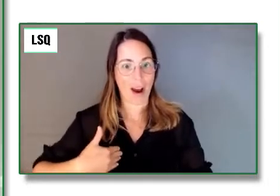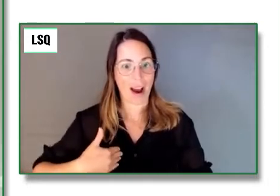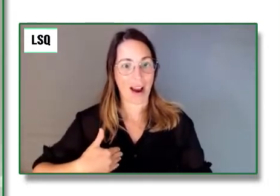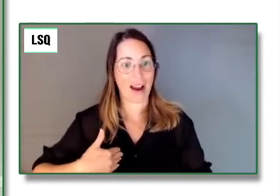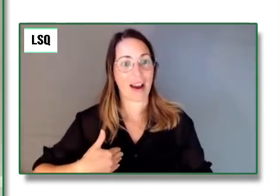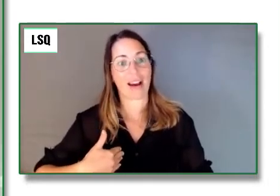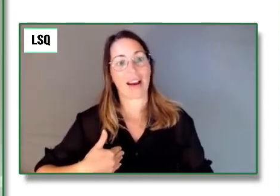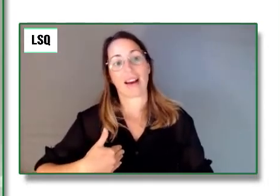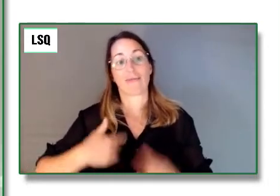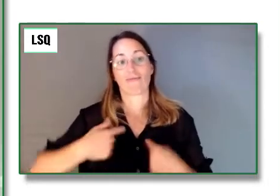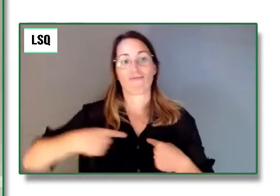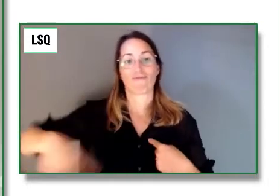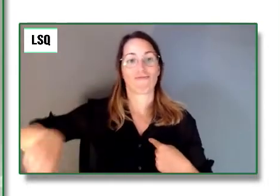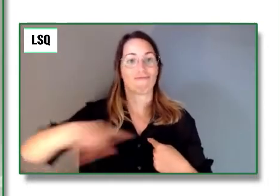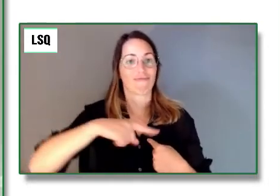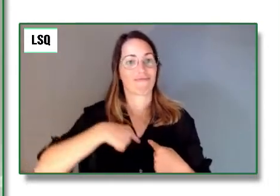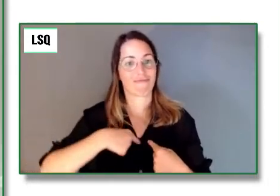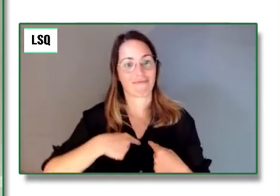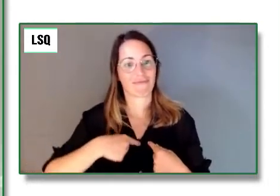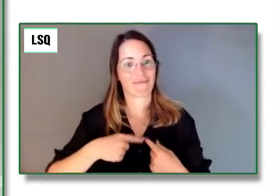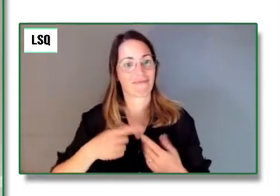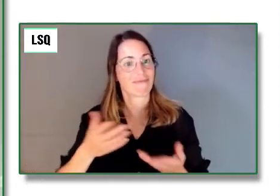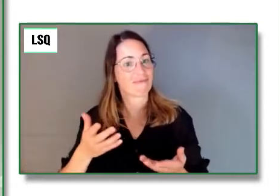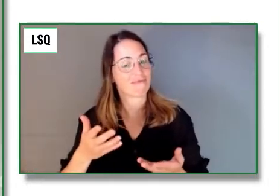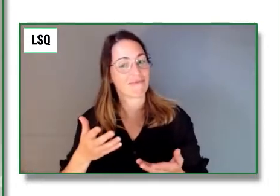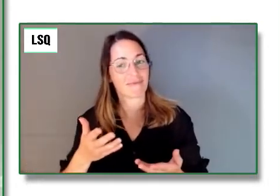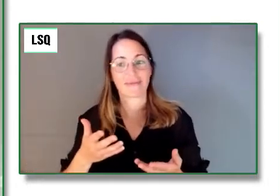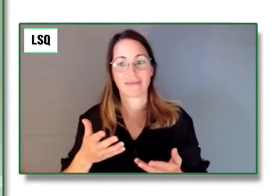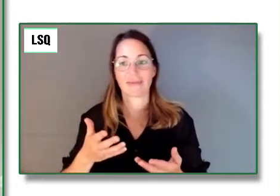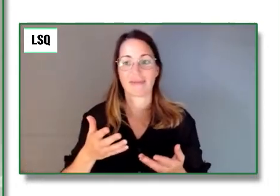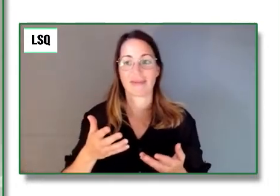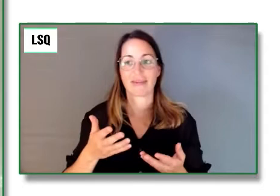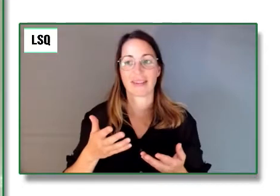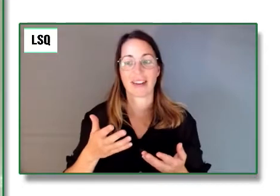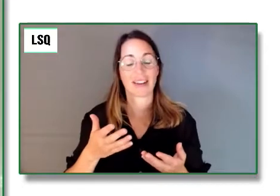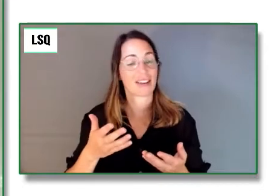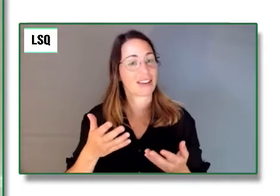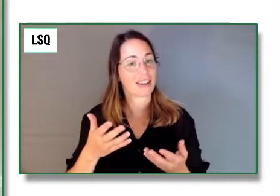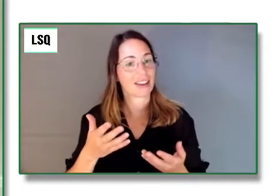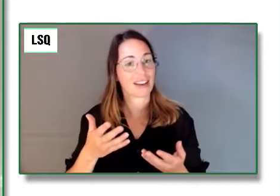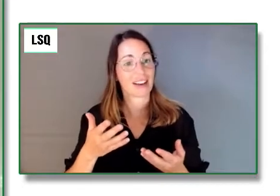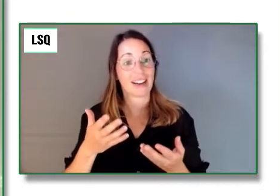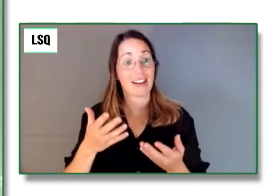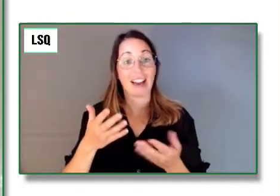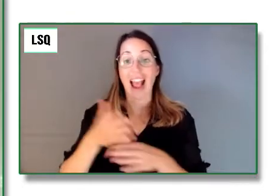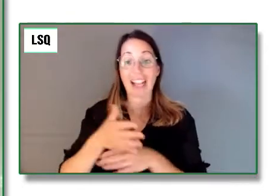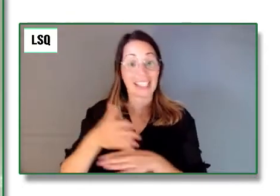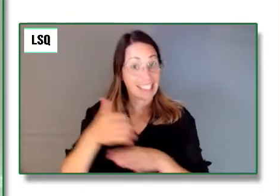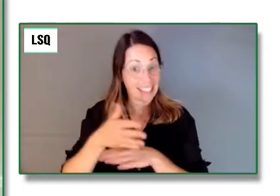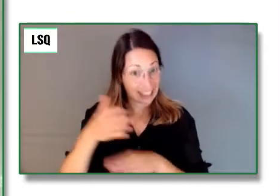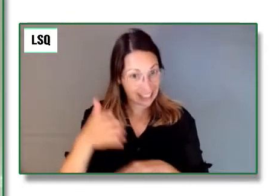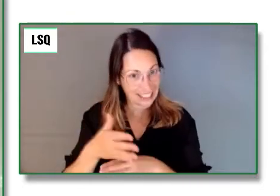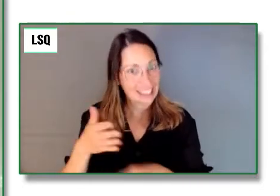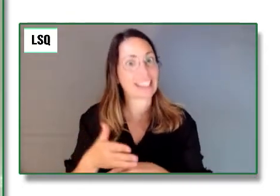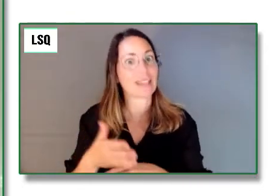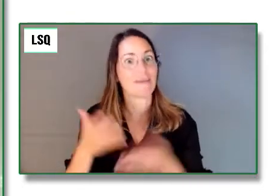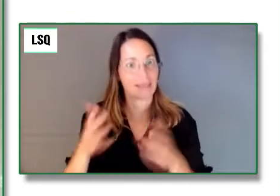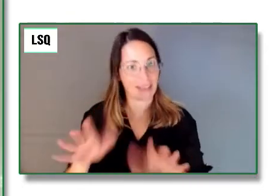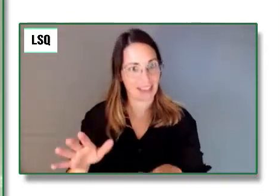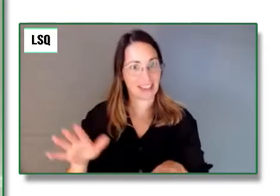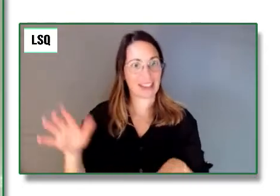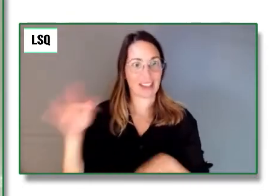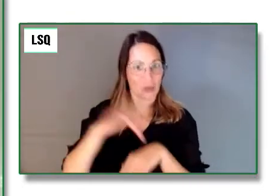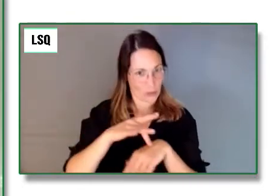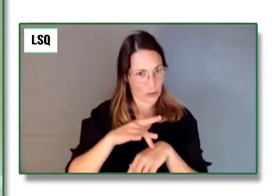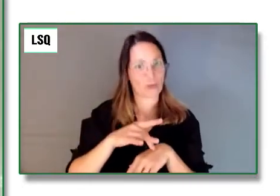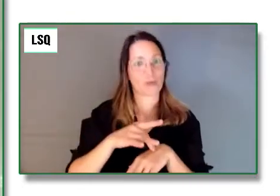et nous allons donc ensemble lancer le bal ici. Quelques mots quant à